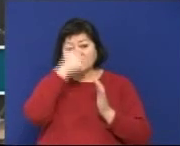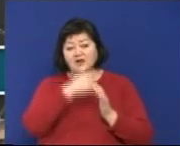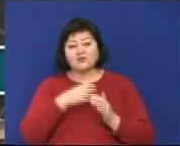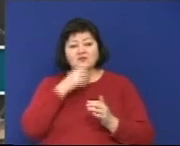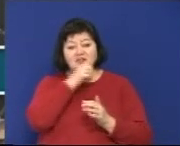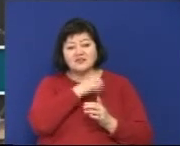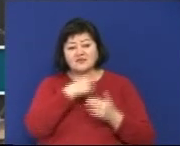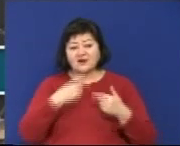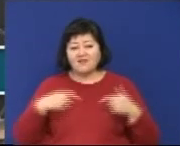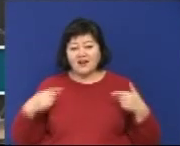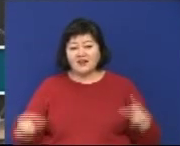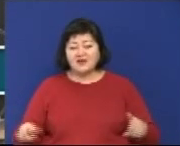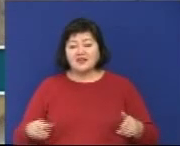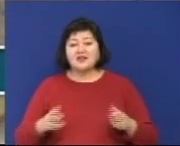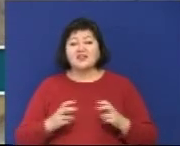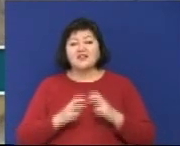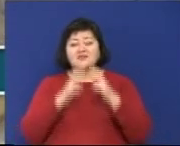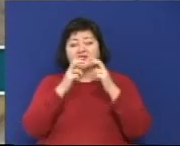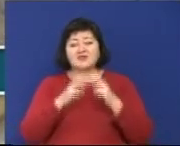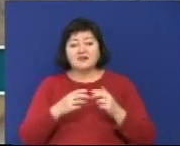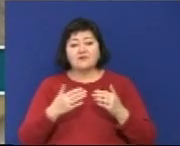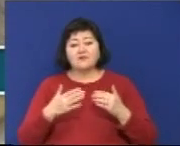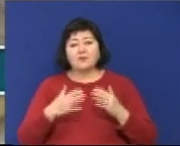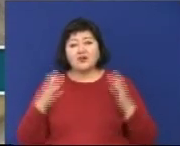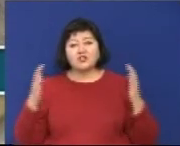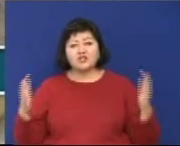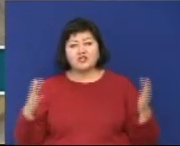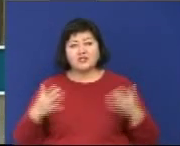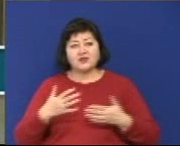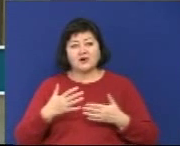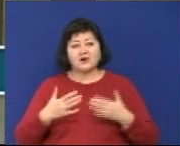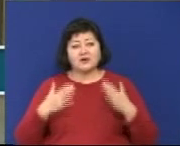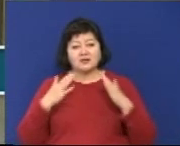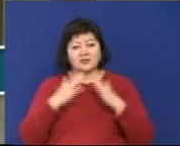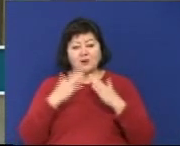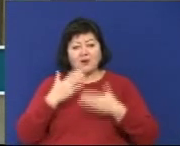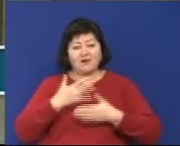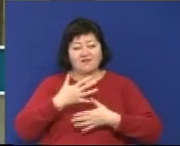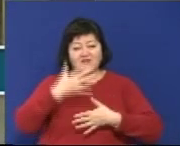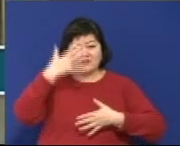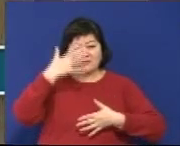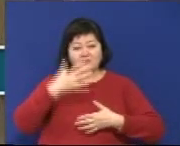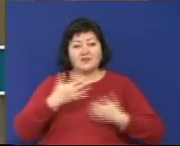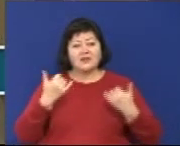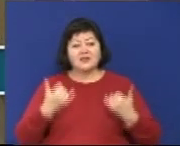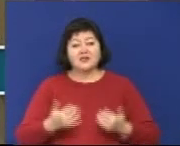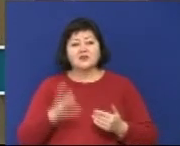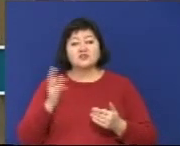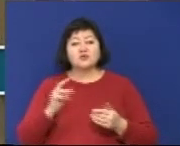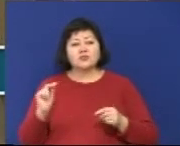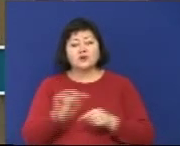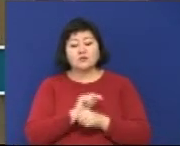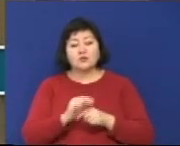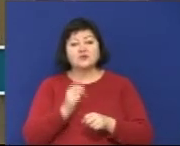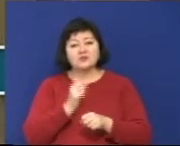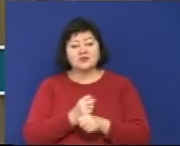разграблены, говорит заместитель руководителя отдела ЖКХ и жилищной инспекции Светлана Заурбекова. То, что можно было восстановить, сделали. Но все же